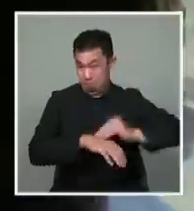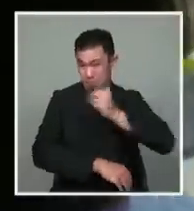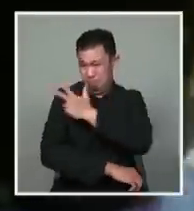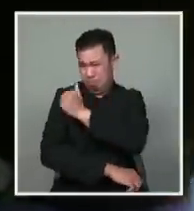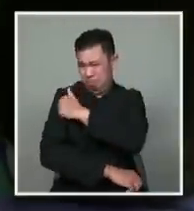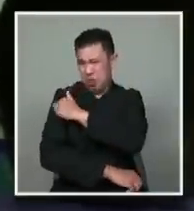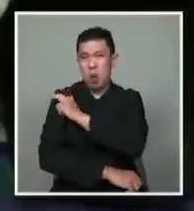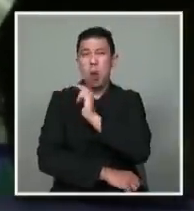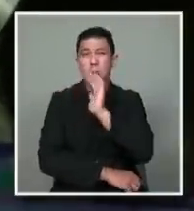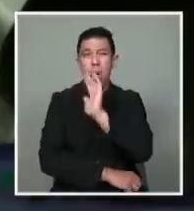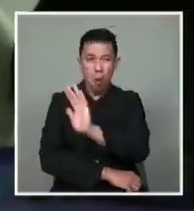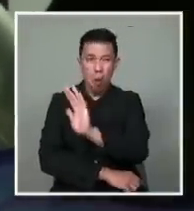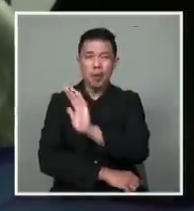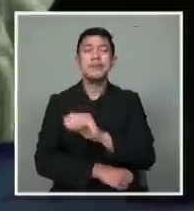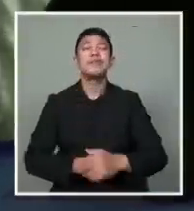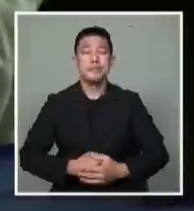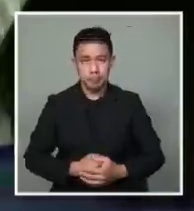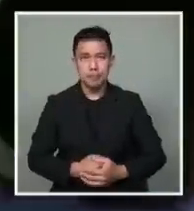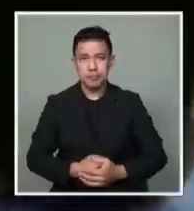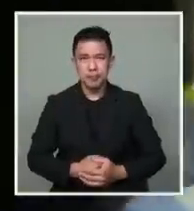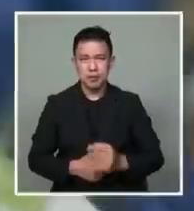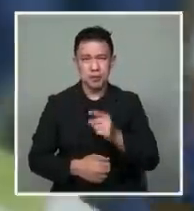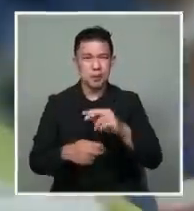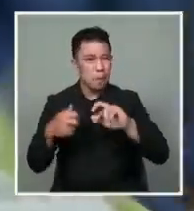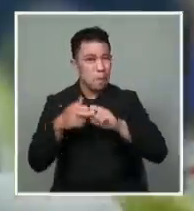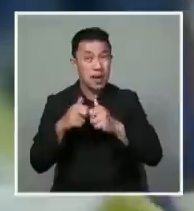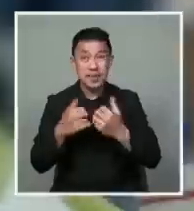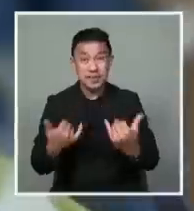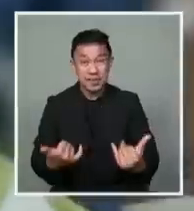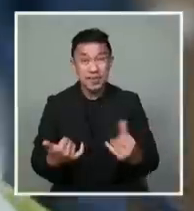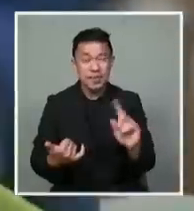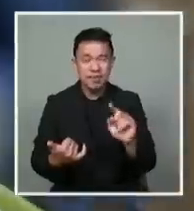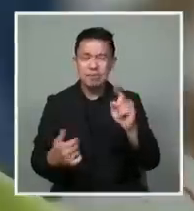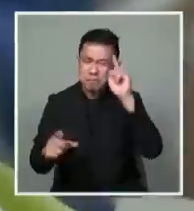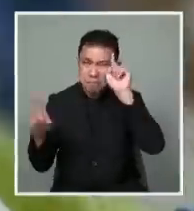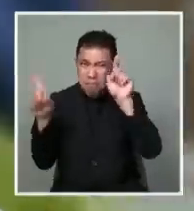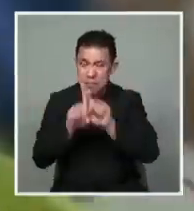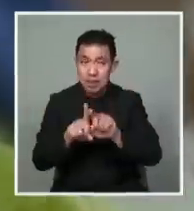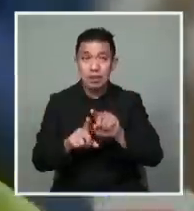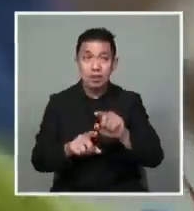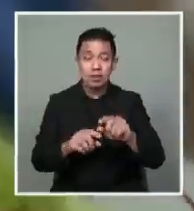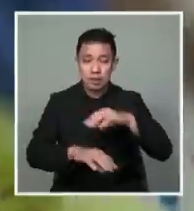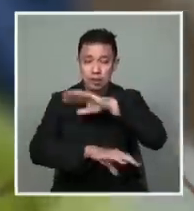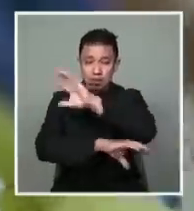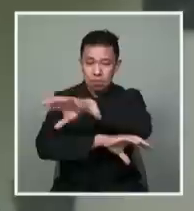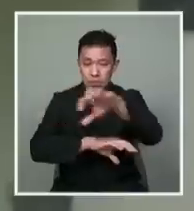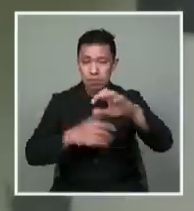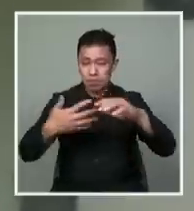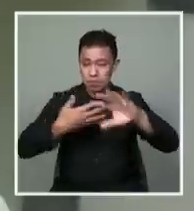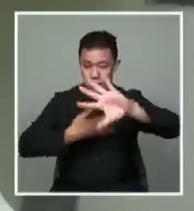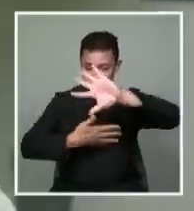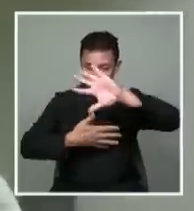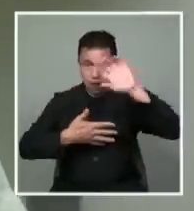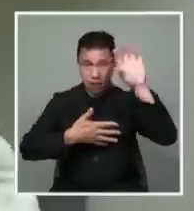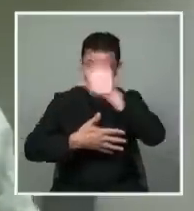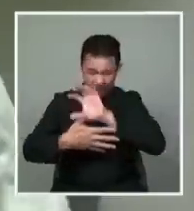จากมหาวิทยาลัยบราวน์นะคะก็บอกว่าสถานการณ์ที่มันเกิดขึ้นตอนนี้ค่ะมันเหมือนกับว่า50รัฐของสหรัฐเจอภัย